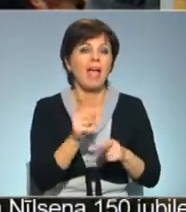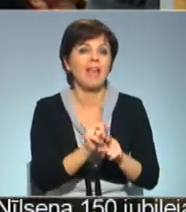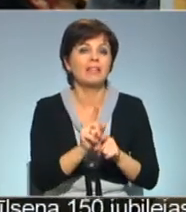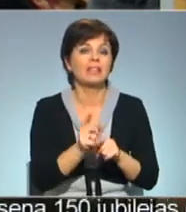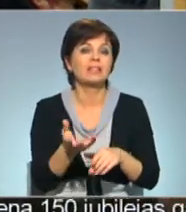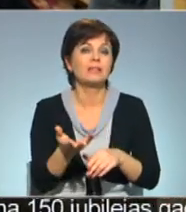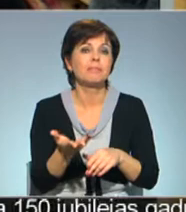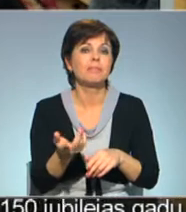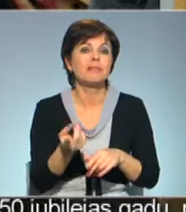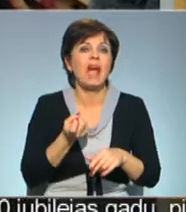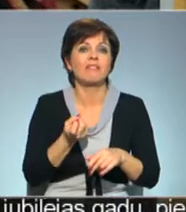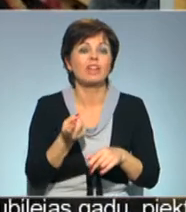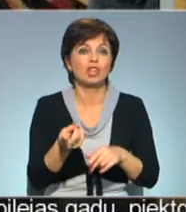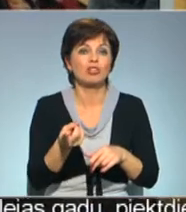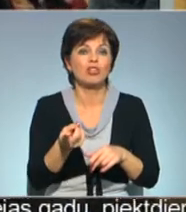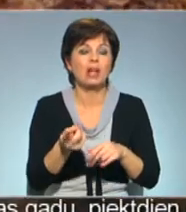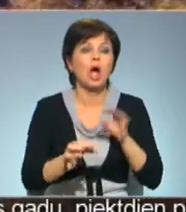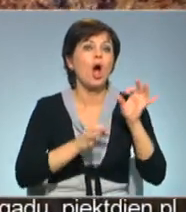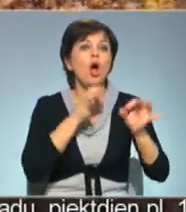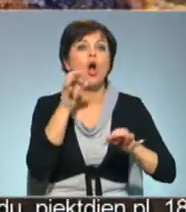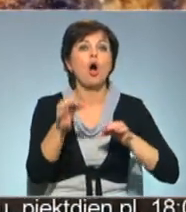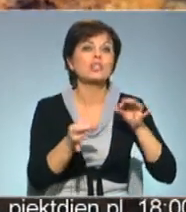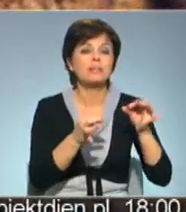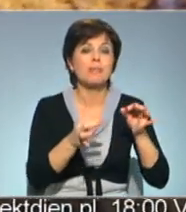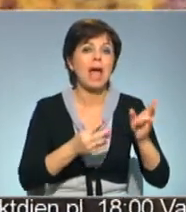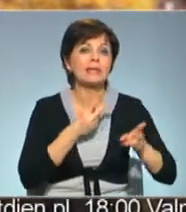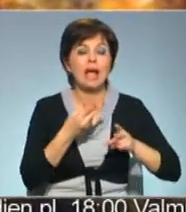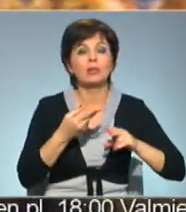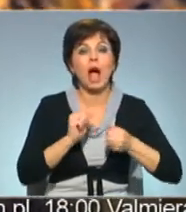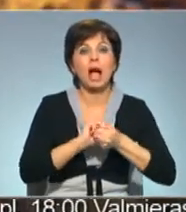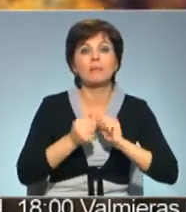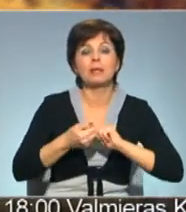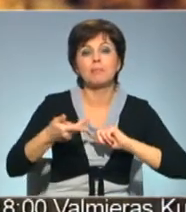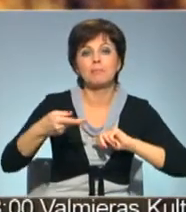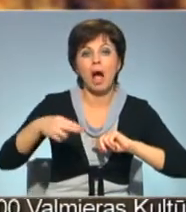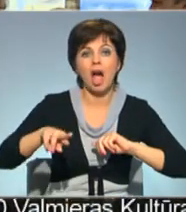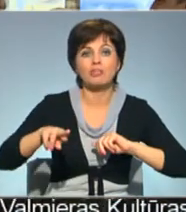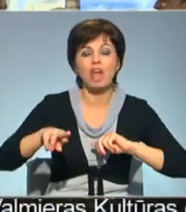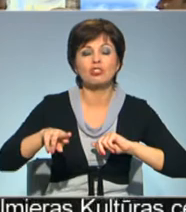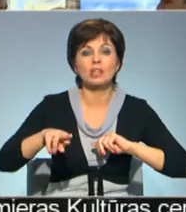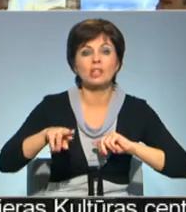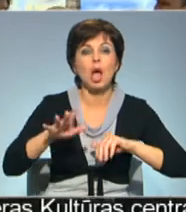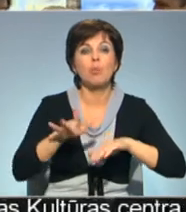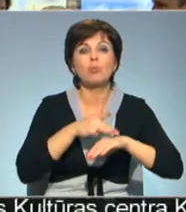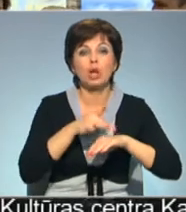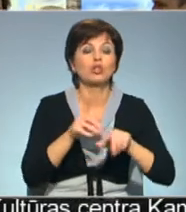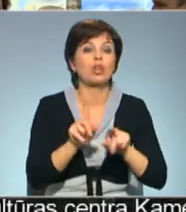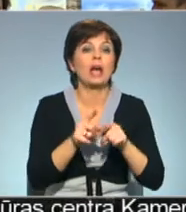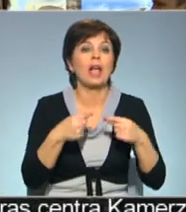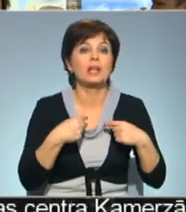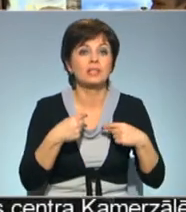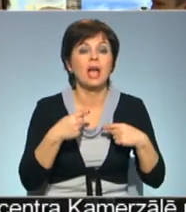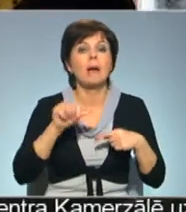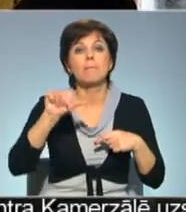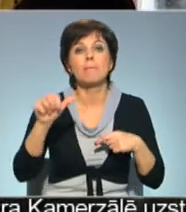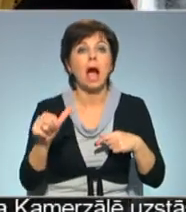šī enerģija milzīgā kosmiskā, ja, tad arī akmens pārvēršās putekļos, un mēs arī. Lielākais mākslinieks jau ir